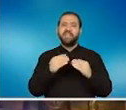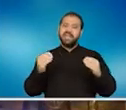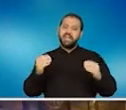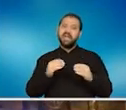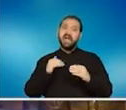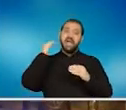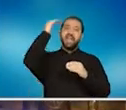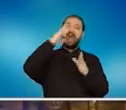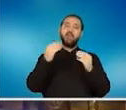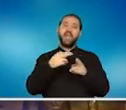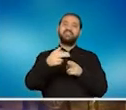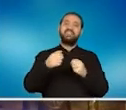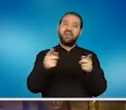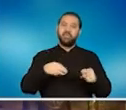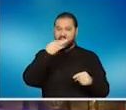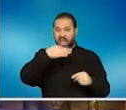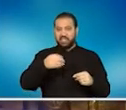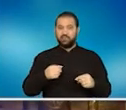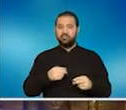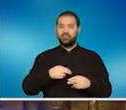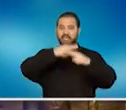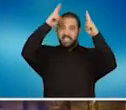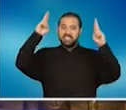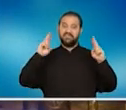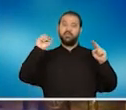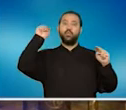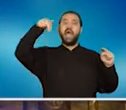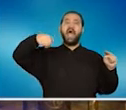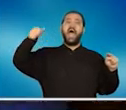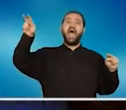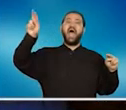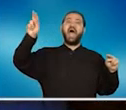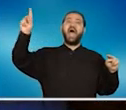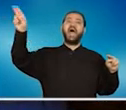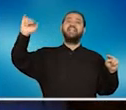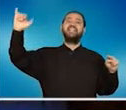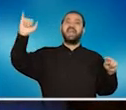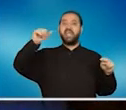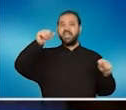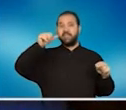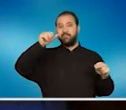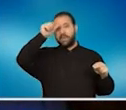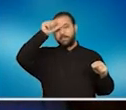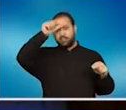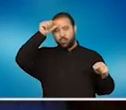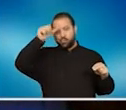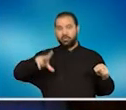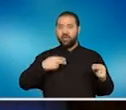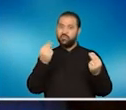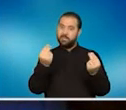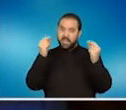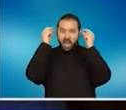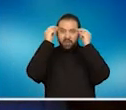preasfinția voastră, ne-ați spus așa că Sfântul Mitropolit Andrei Șaguna a fost un om foarte bine pregătit, un